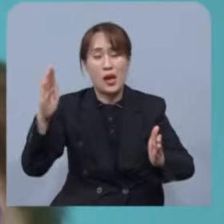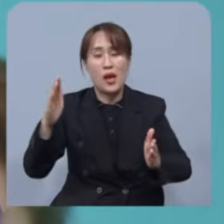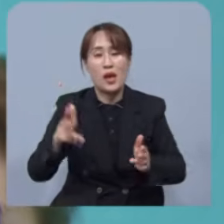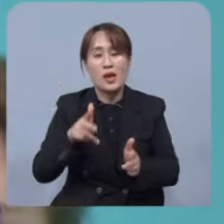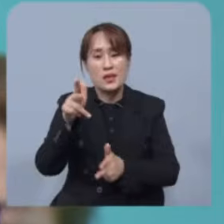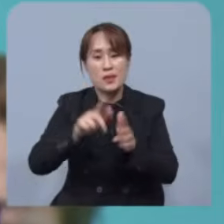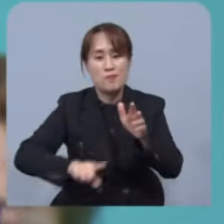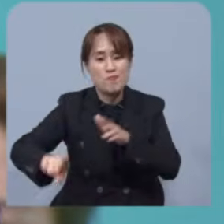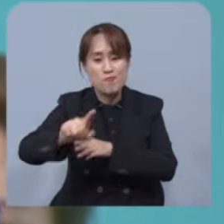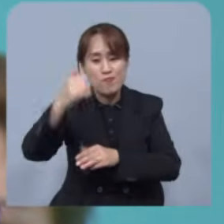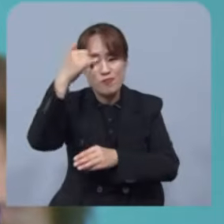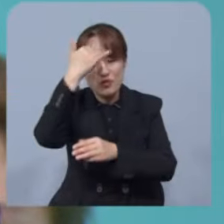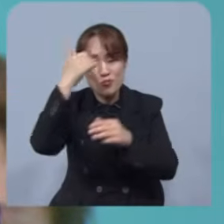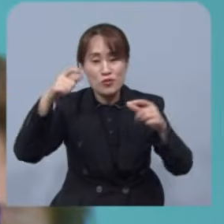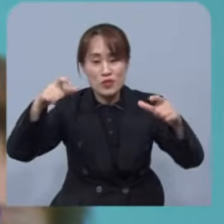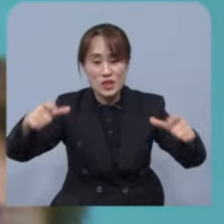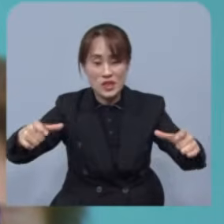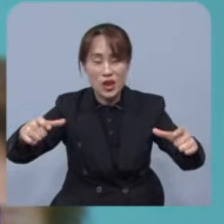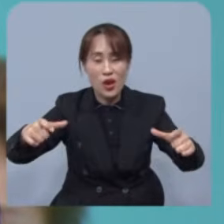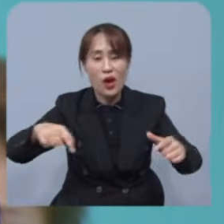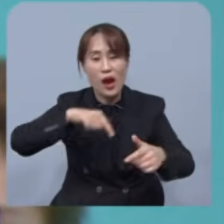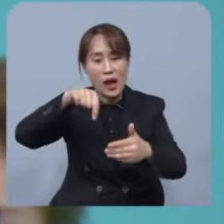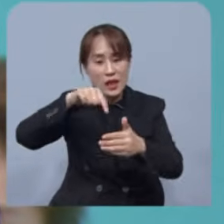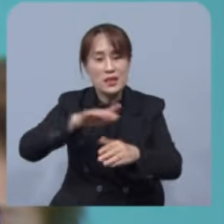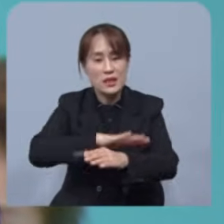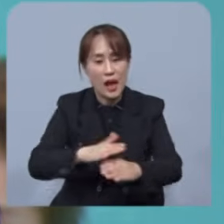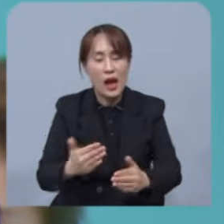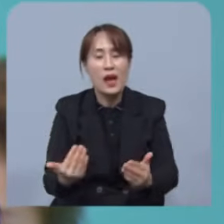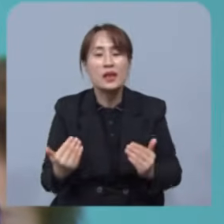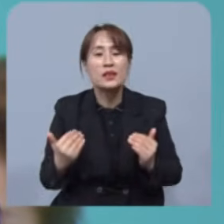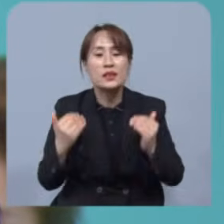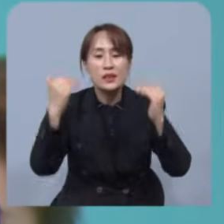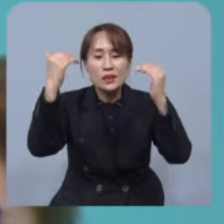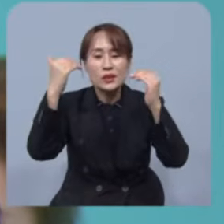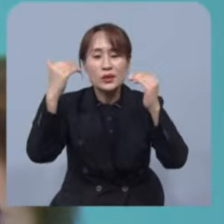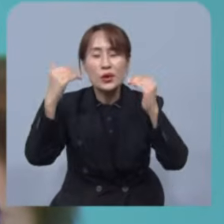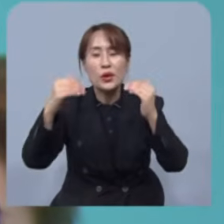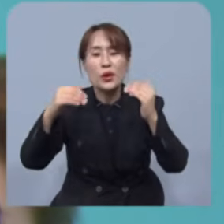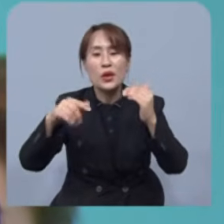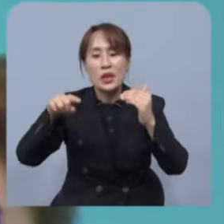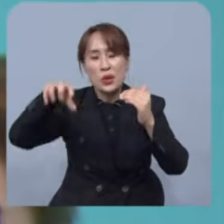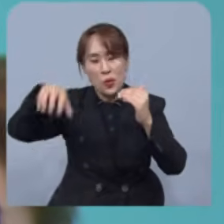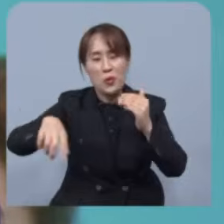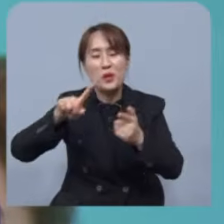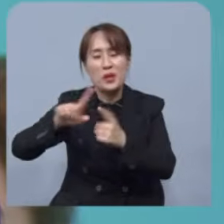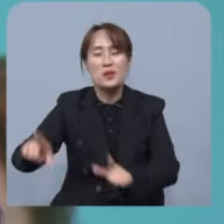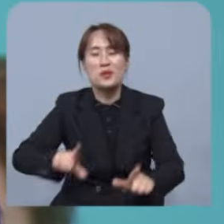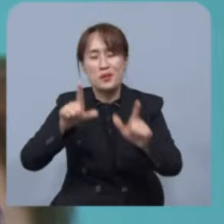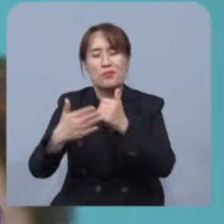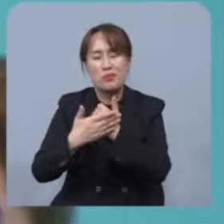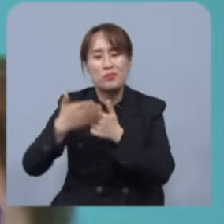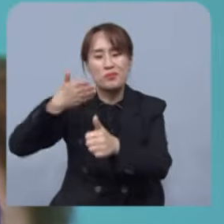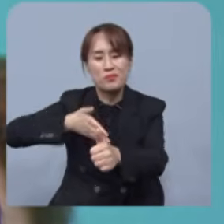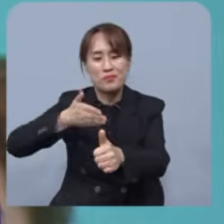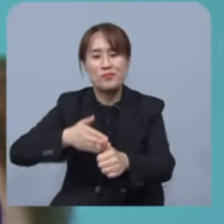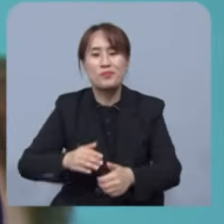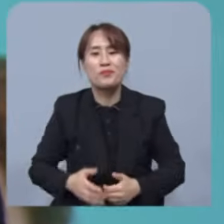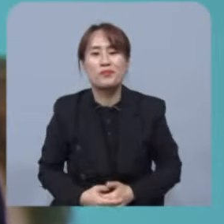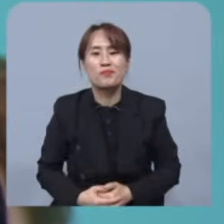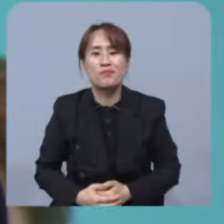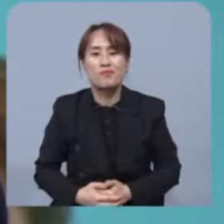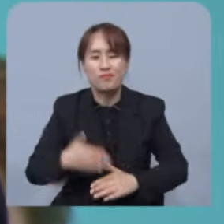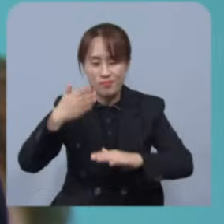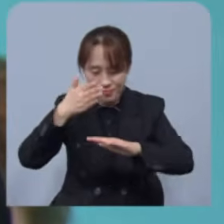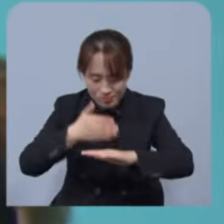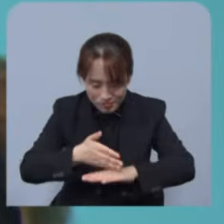첨단 산업의 충북에서 성장하고 또 정주할 수 있도록 도와주시기 바랍니다.